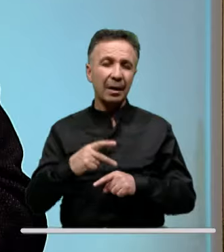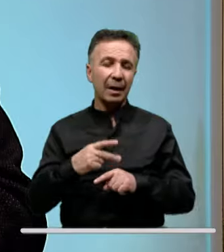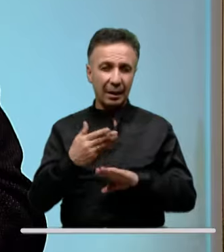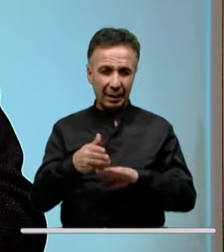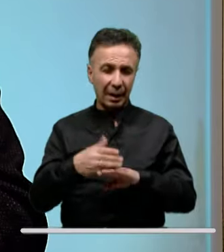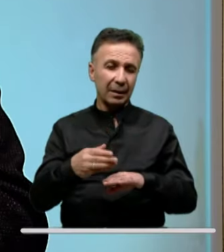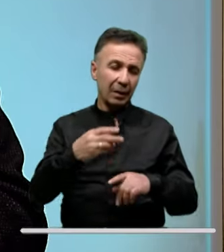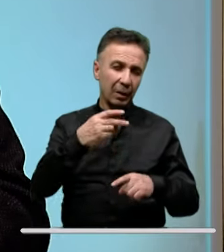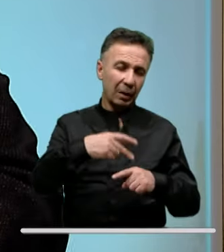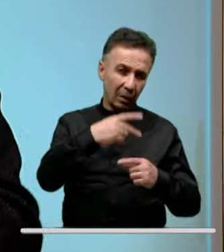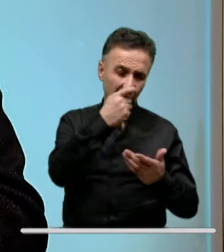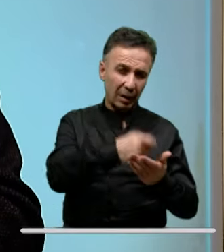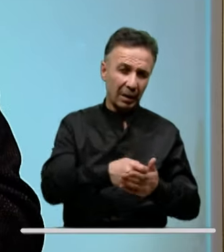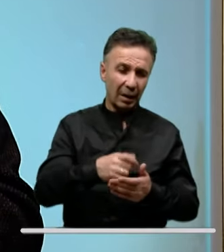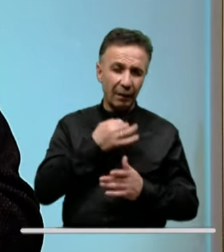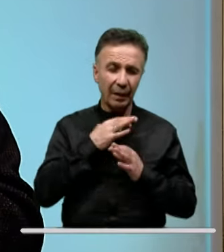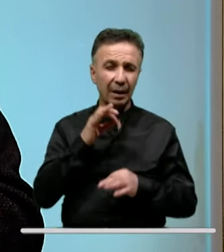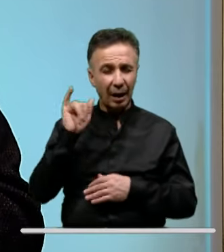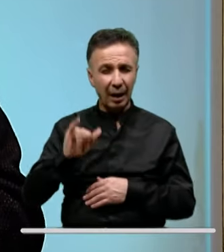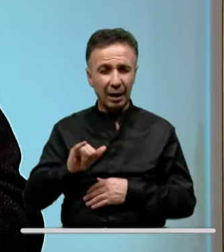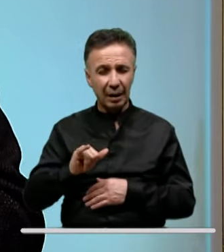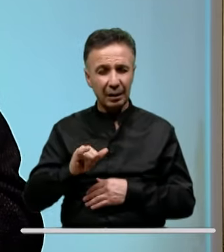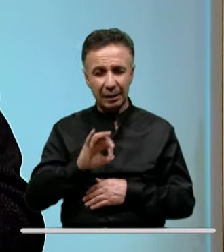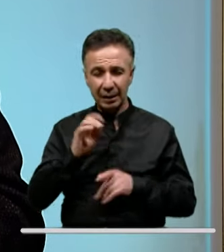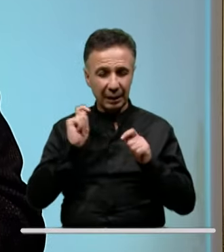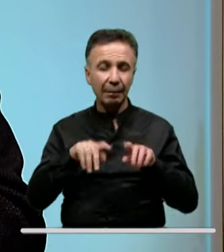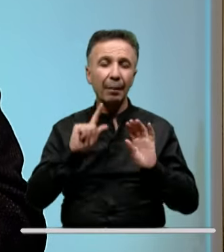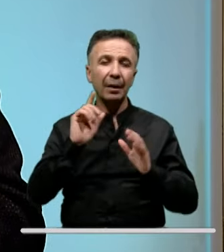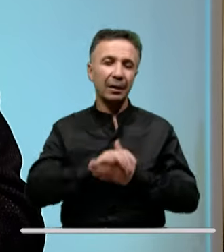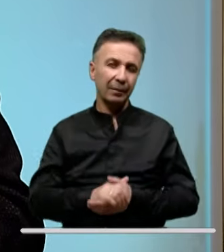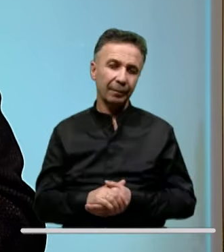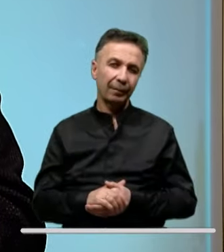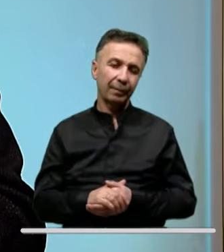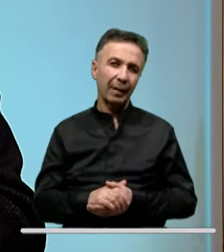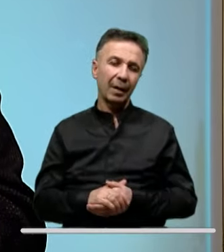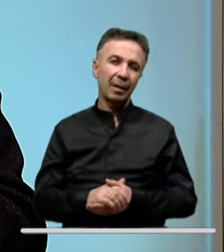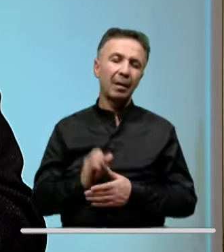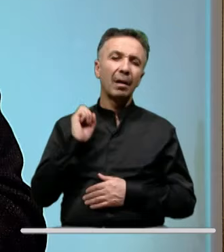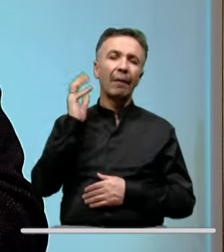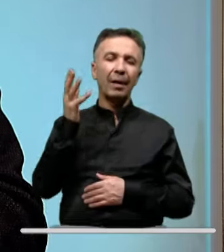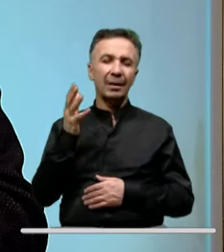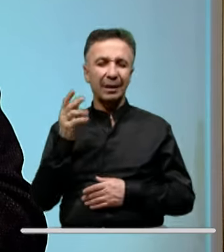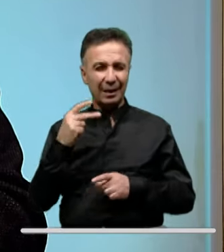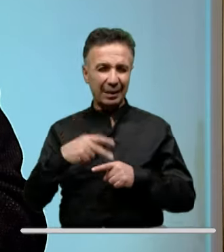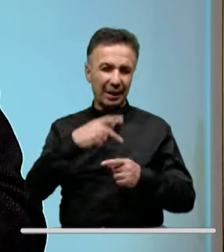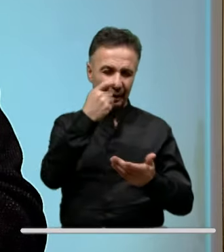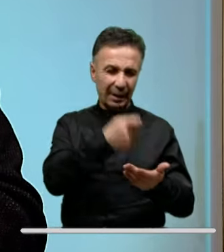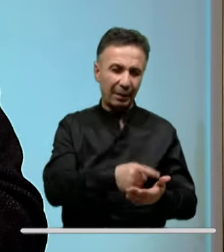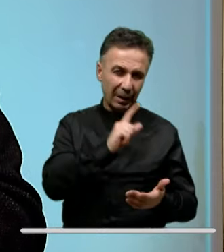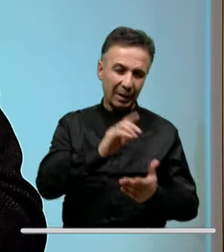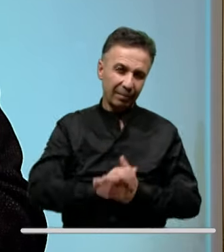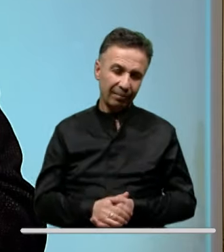lazım? Fakirin hakkının zayi olmasına da fırsat vermememiz lazım. Hatta imkanlarımızı biraz daha zorlayıp gününde de tam olarak